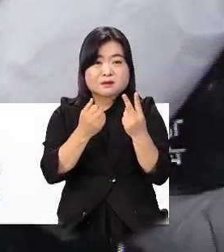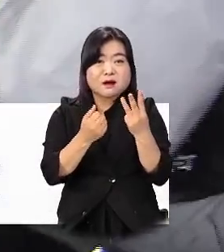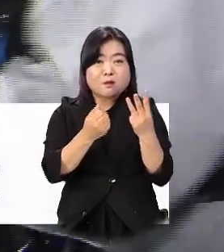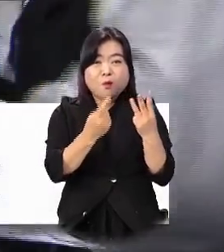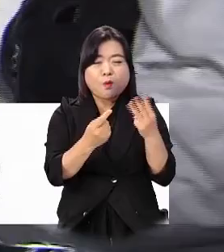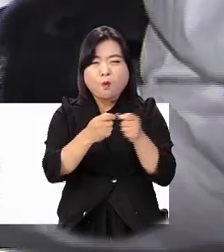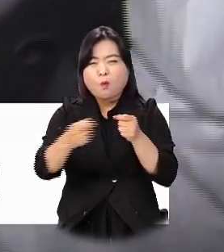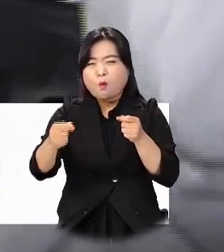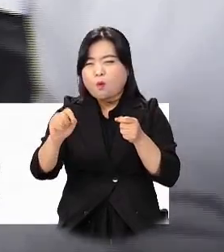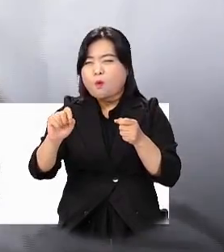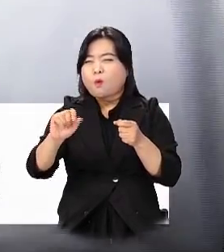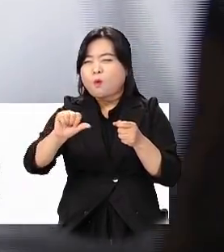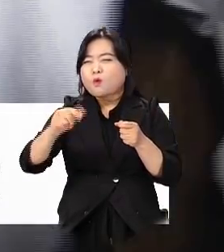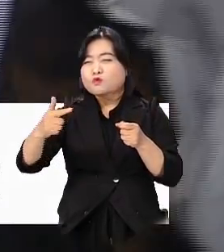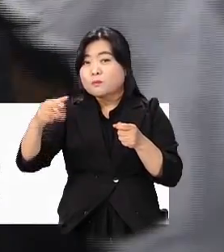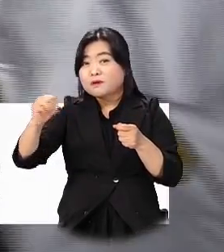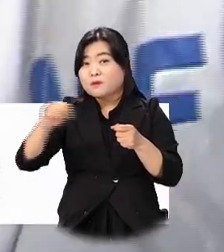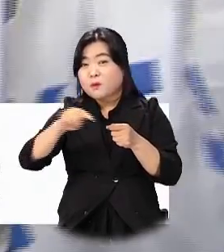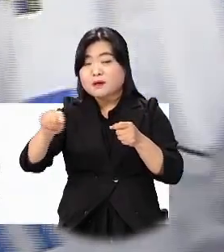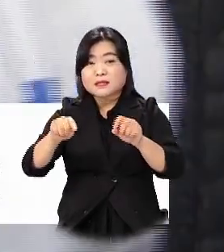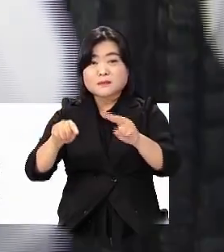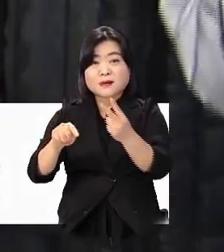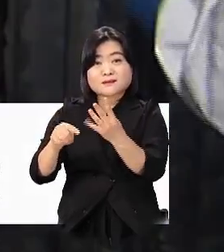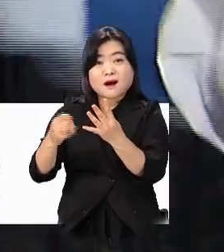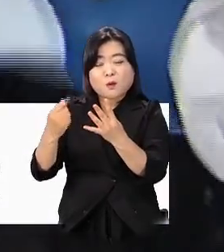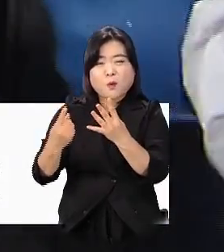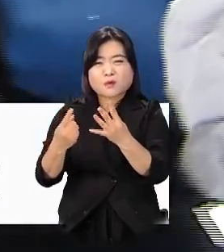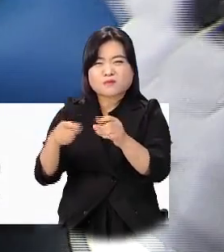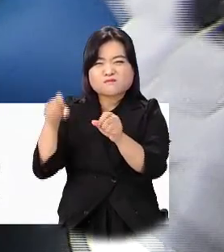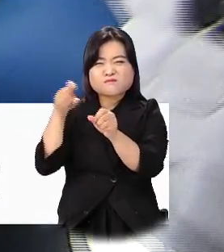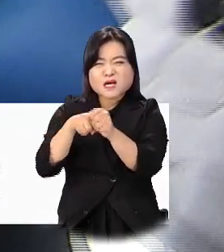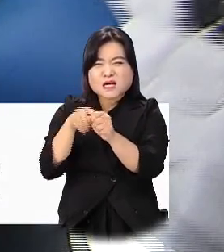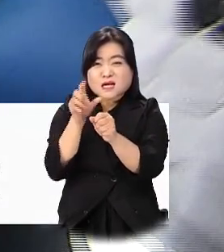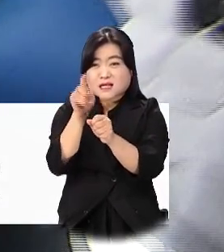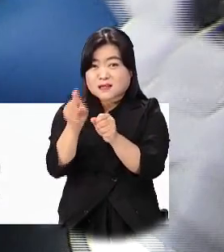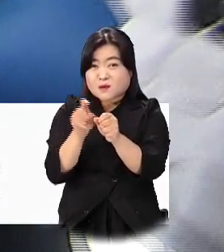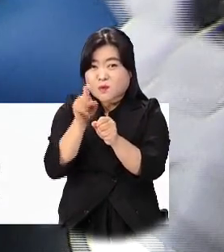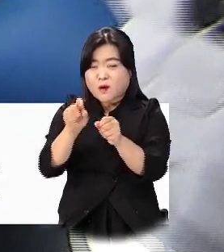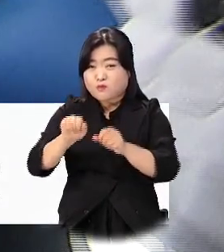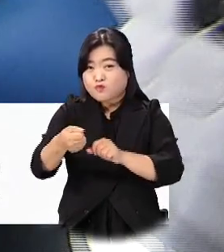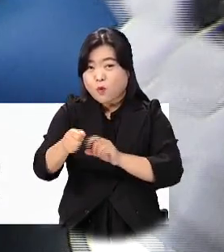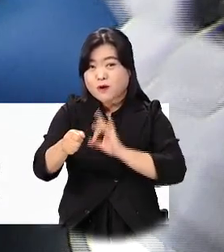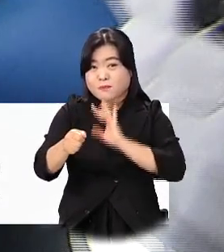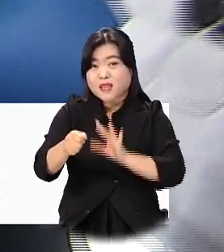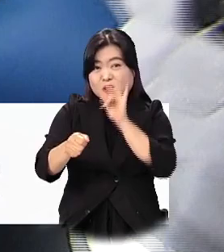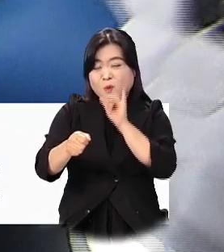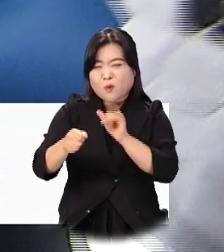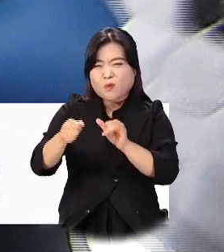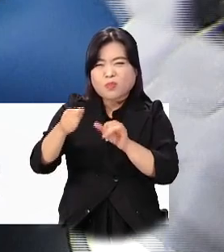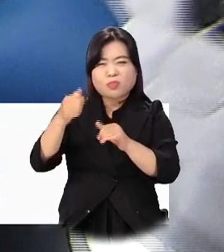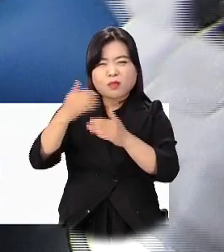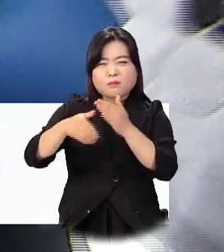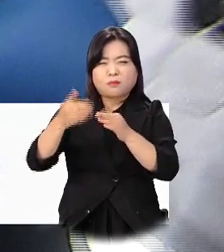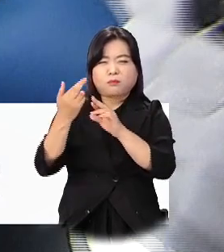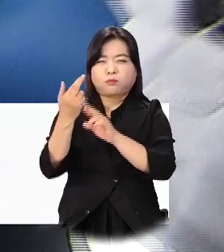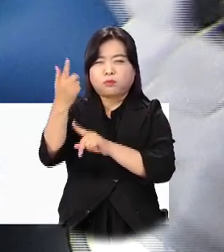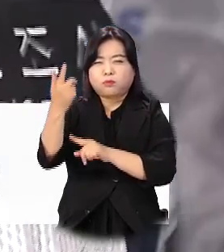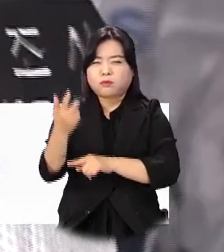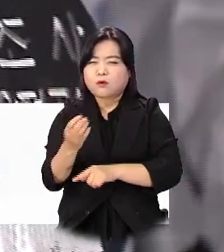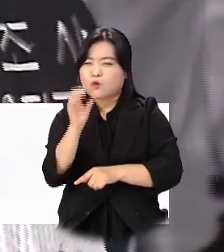정도 떨어진 204호 문은 굳게 잠긴 전자식 도어락 장치와 문 고리만 남은 채 포탄을 맞은 듯 뚫려